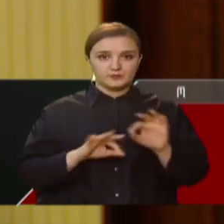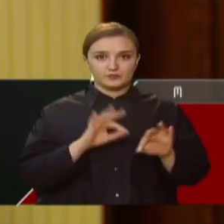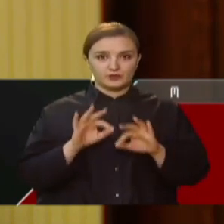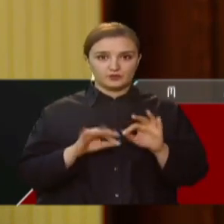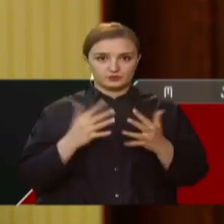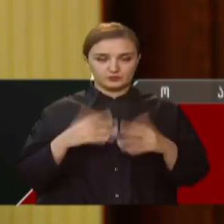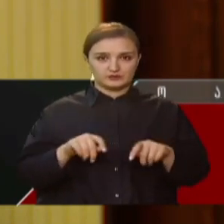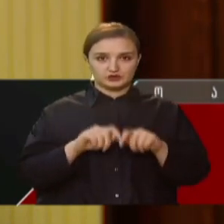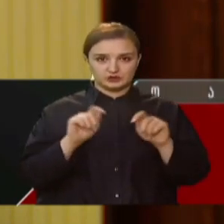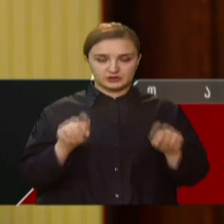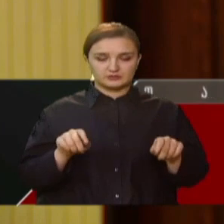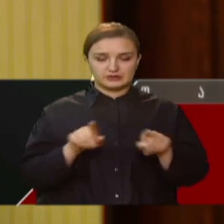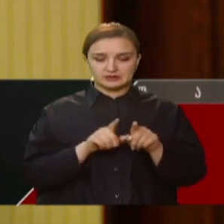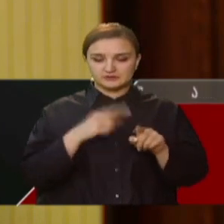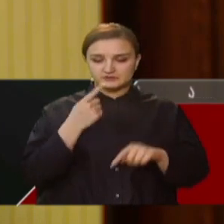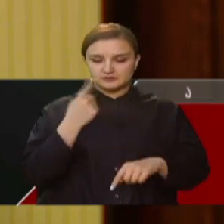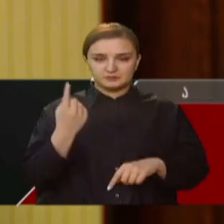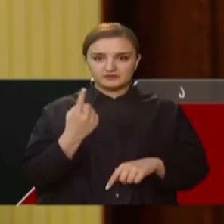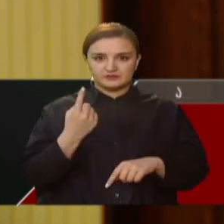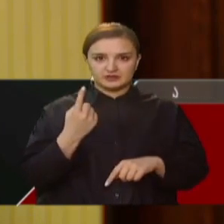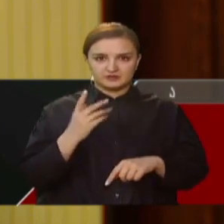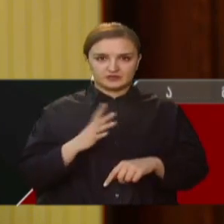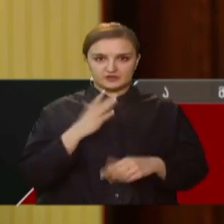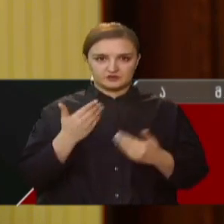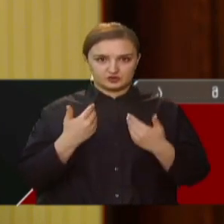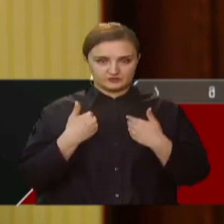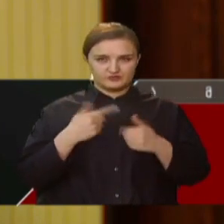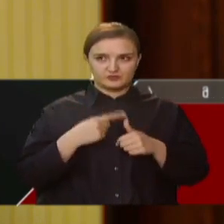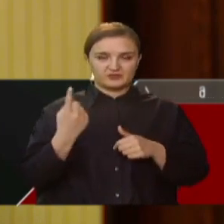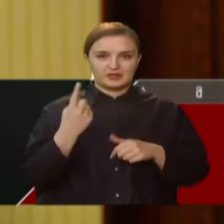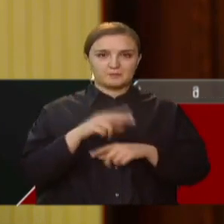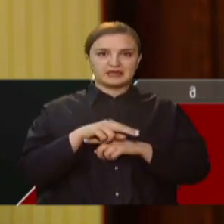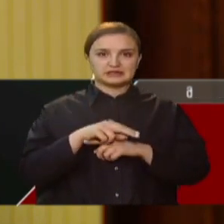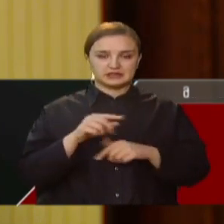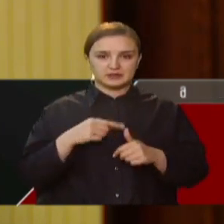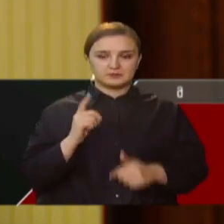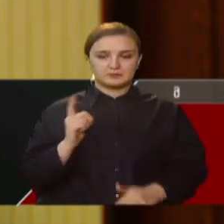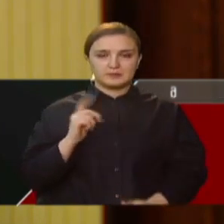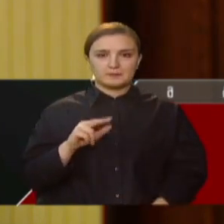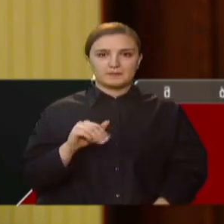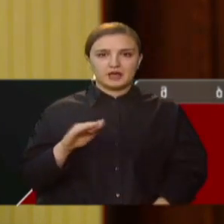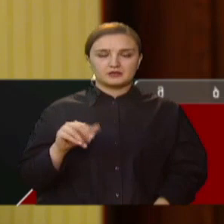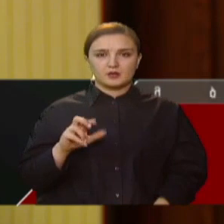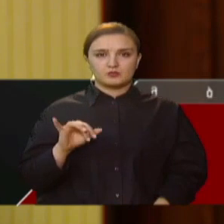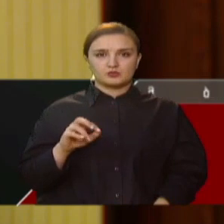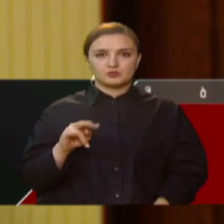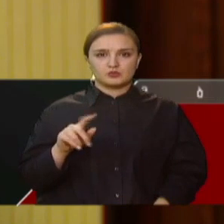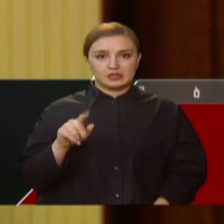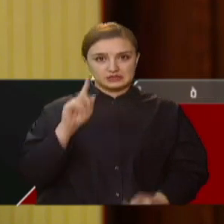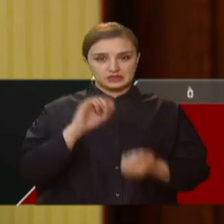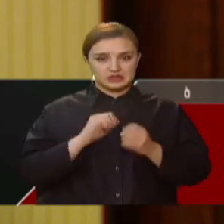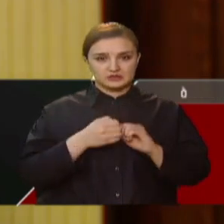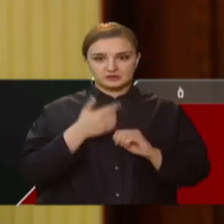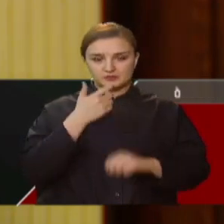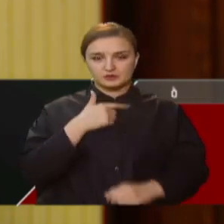შეიქმნა. Ასე ვთქვათ, პირველი მერცხლებივით ვიყავით, რომ მე და პაატა ბურჭულაძე გახსოვთ ალბათ ეს კადრები, როდესაც